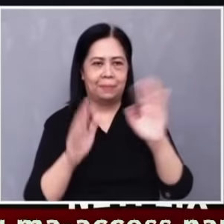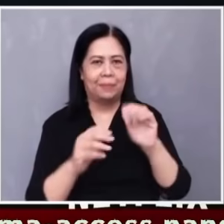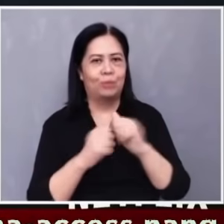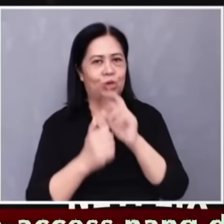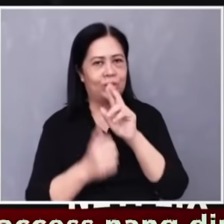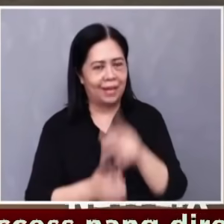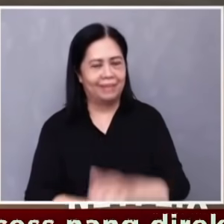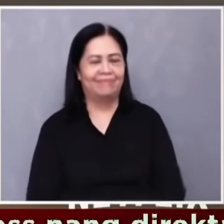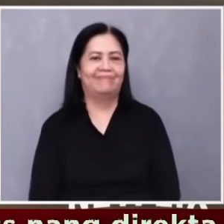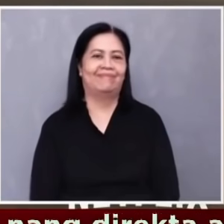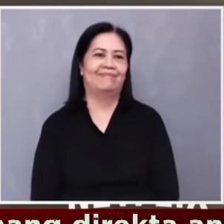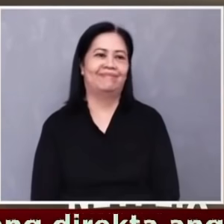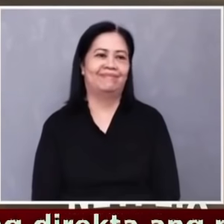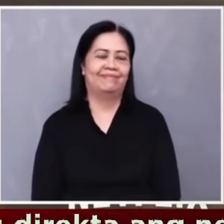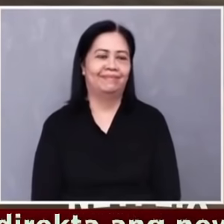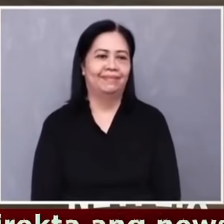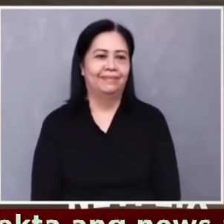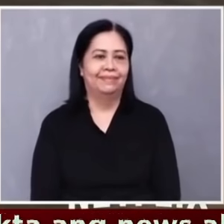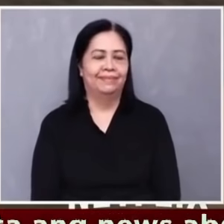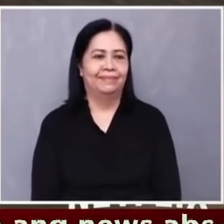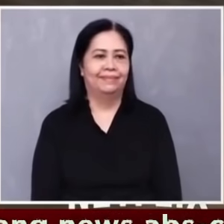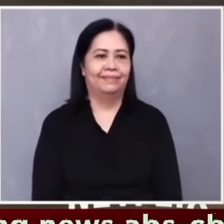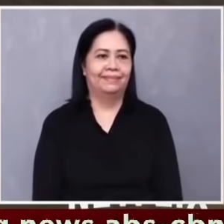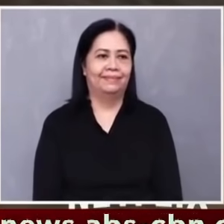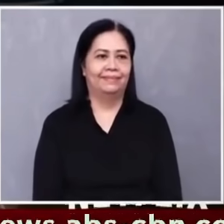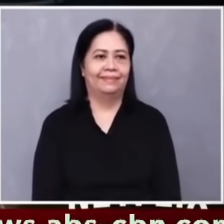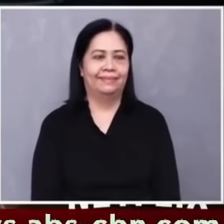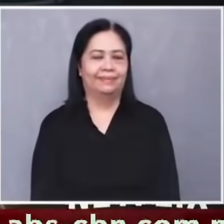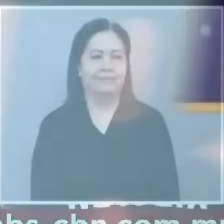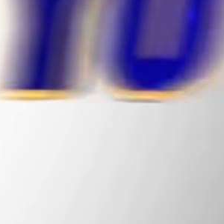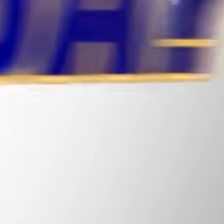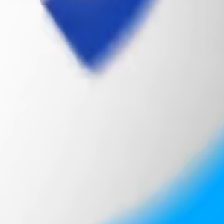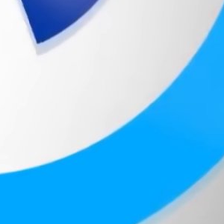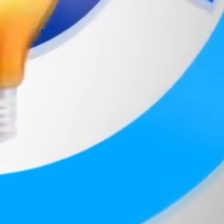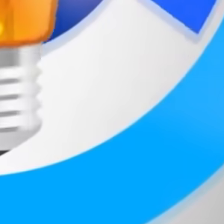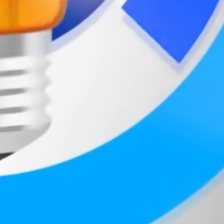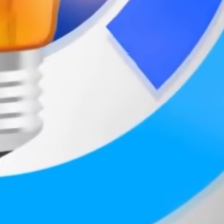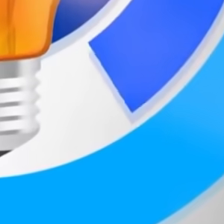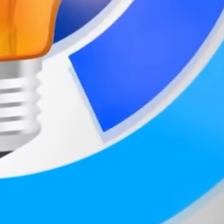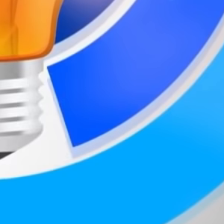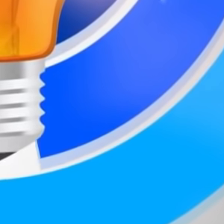Krishnan, ABS-CBN News. In this solar system.